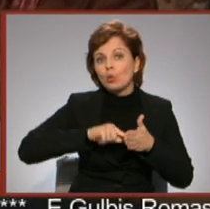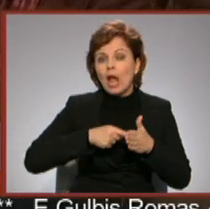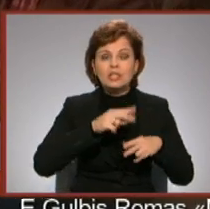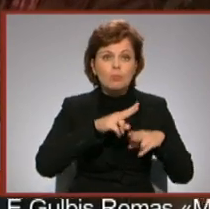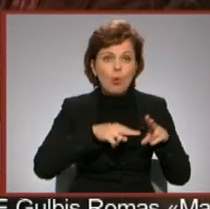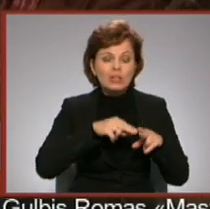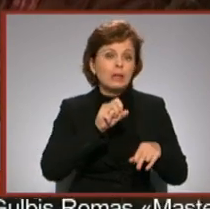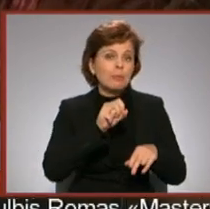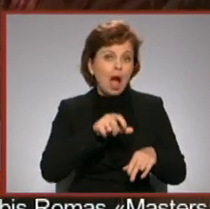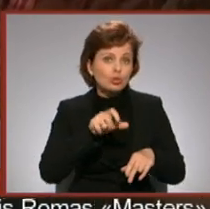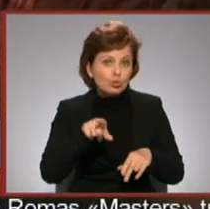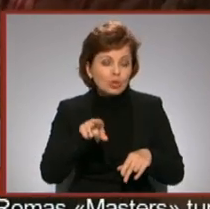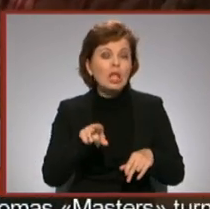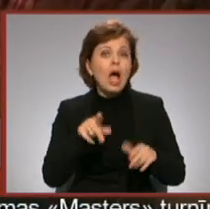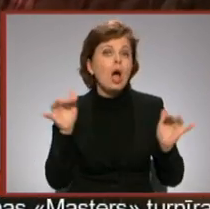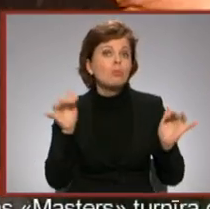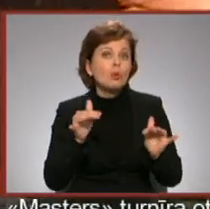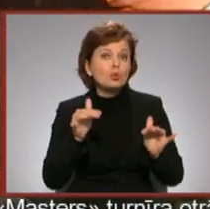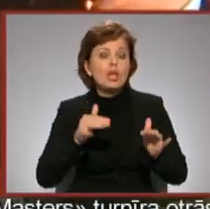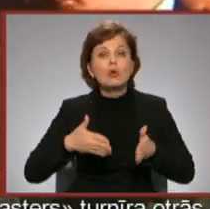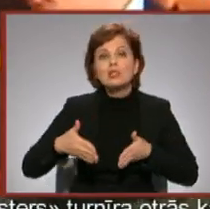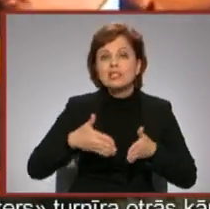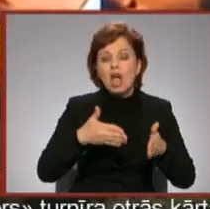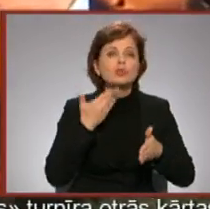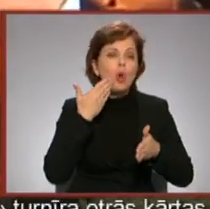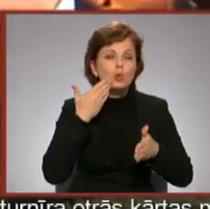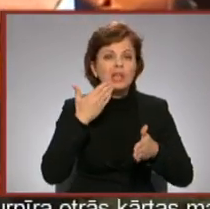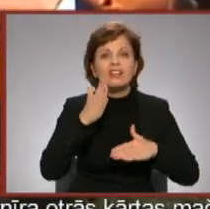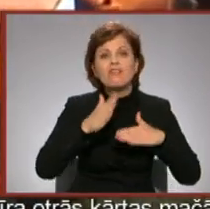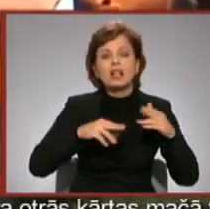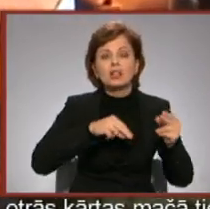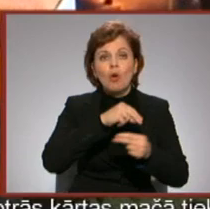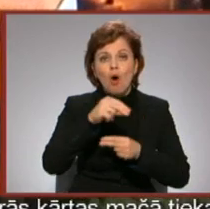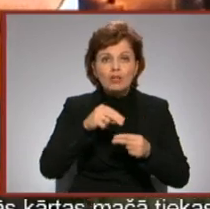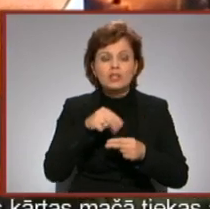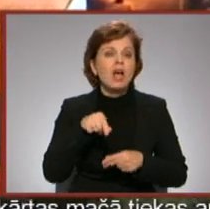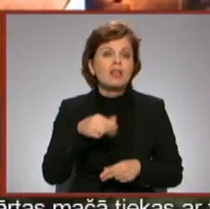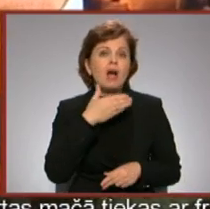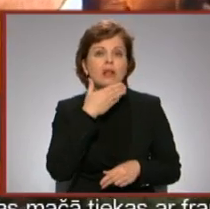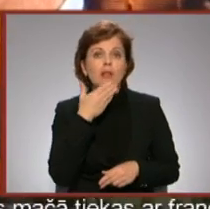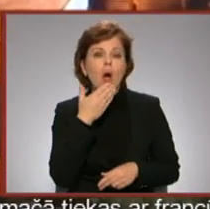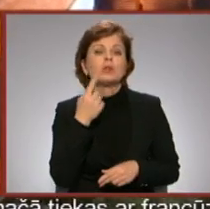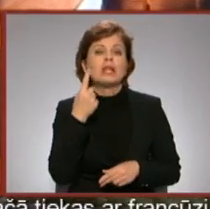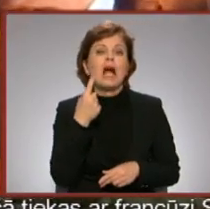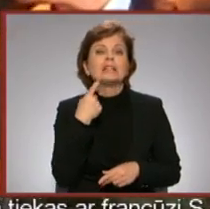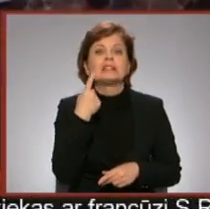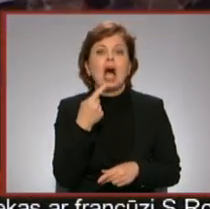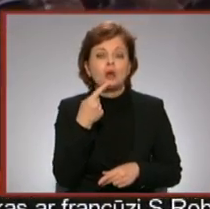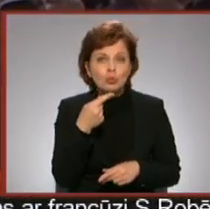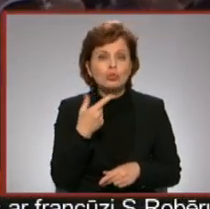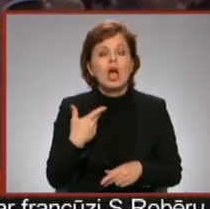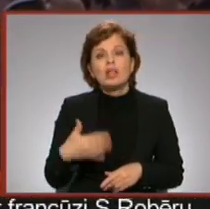un pasūtītāji pulcējās uz ceļu kvalitātes konferenci, un nesot jau nemaz tā, ka viss palicis tikai sarunu līmenī.